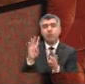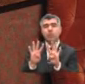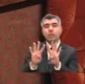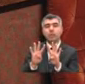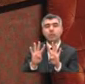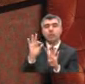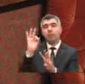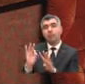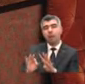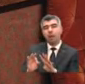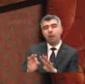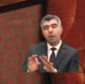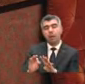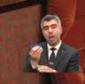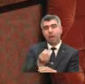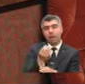العالم القروي،